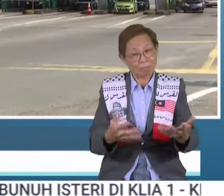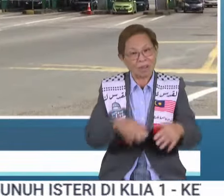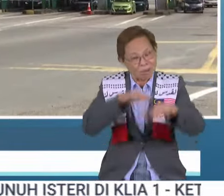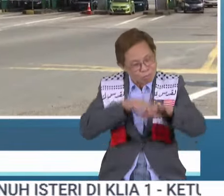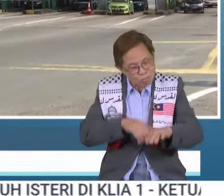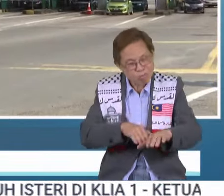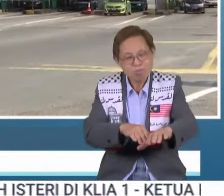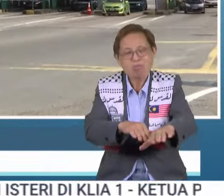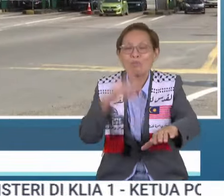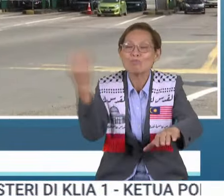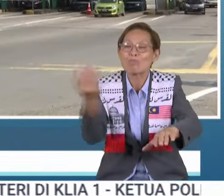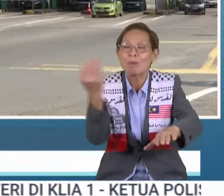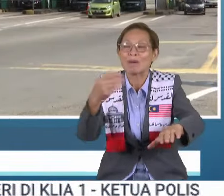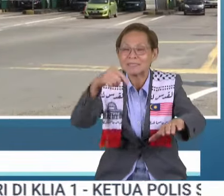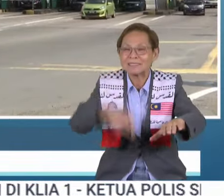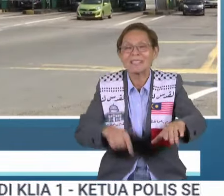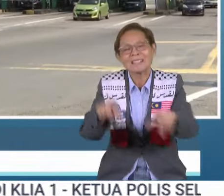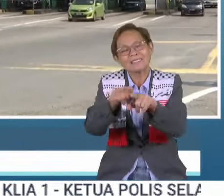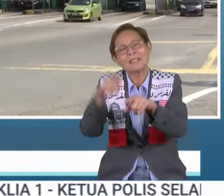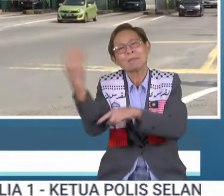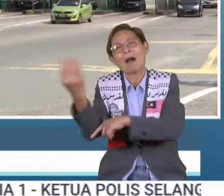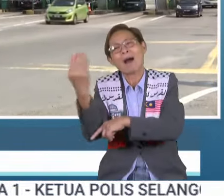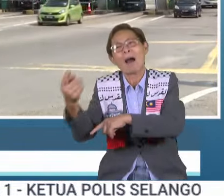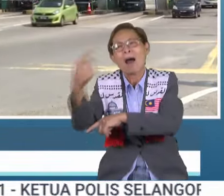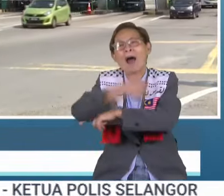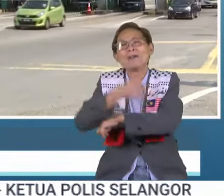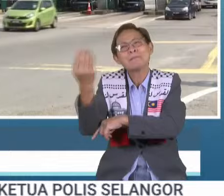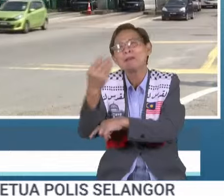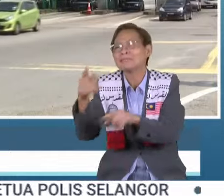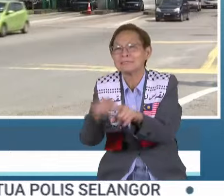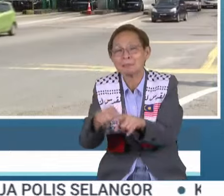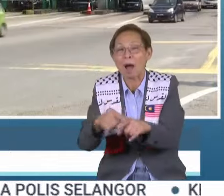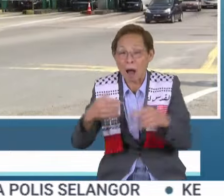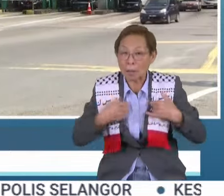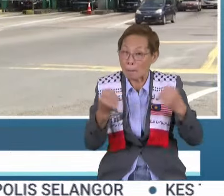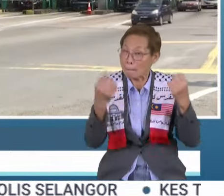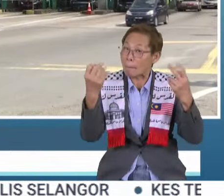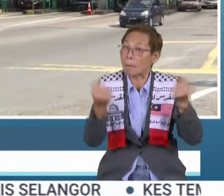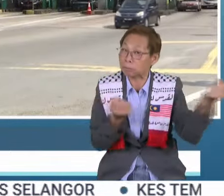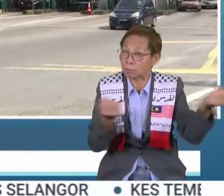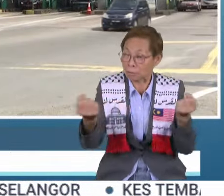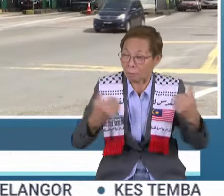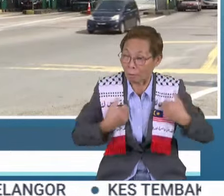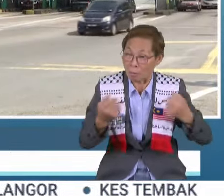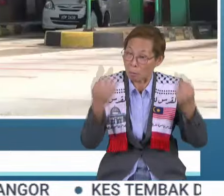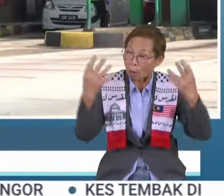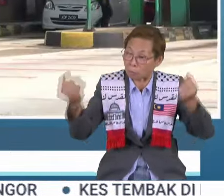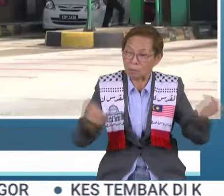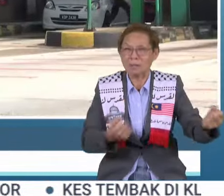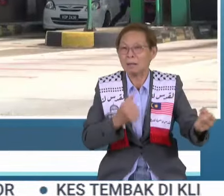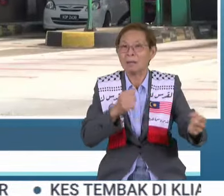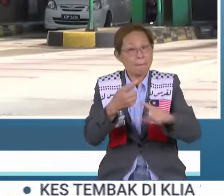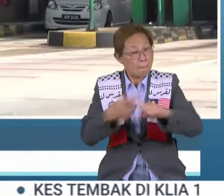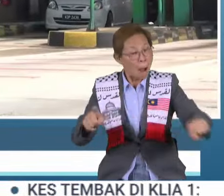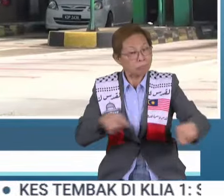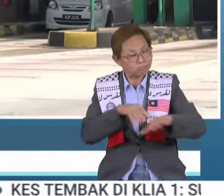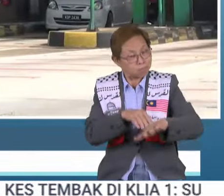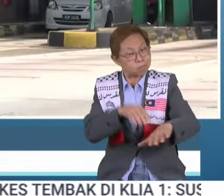normal dilihat di kawasan ini seperti hari-hari biasa. Masih lagi banyak kenderaan tetapi tidak sesak